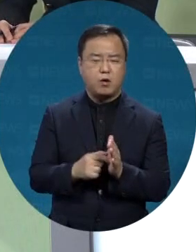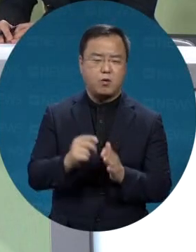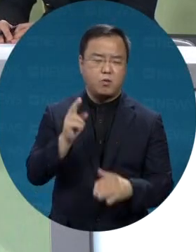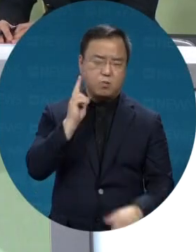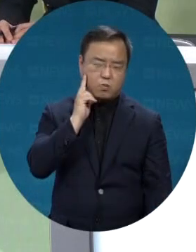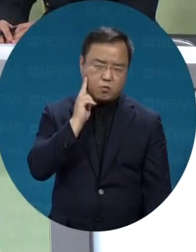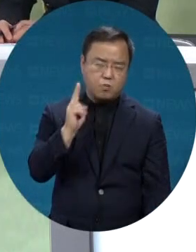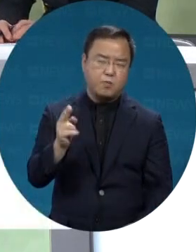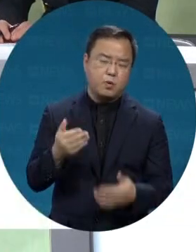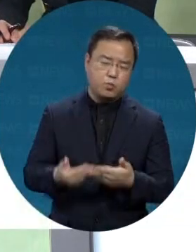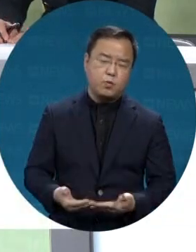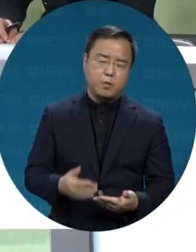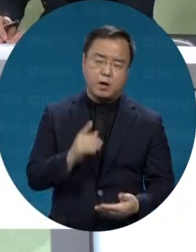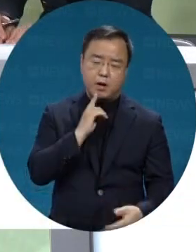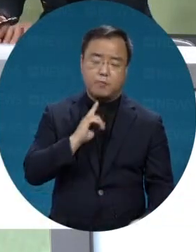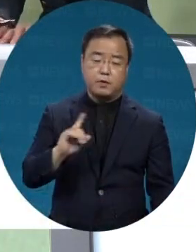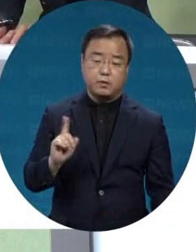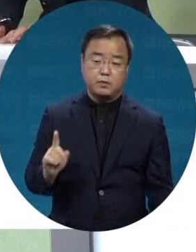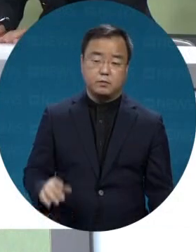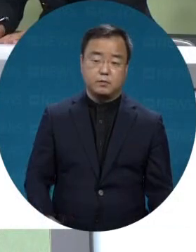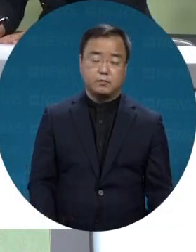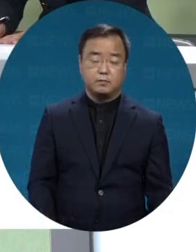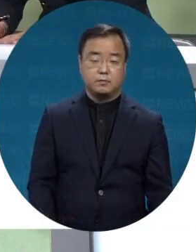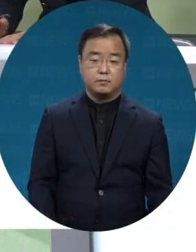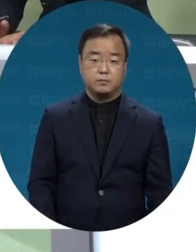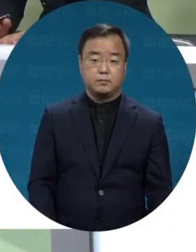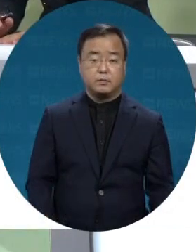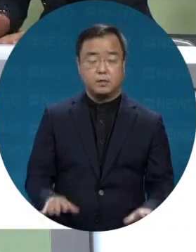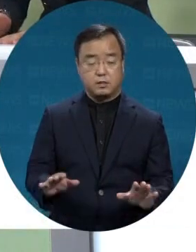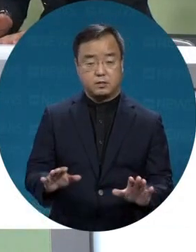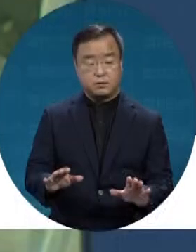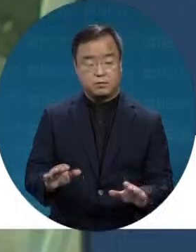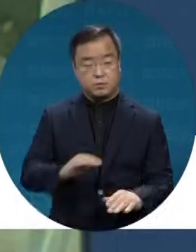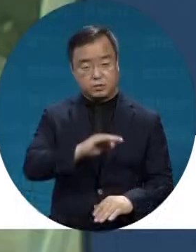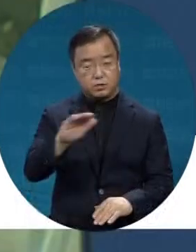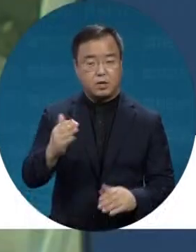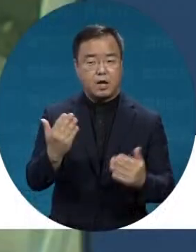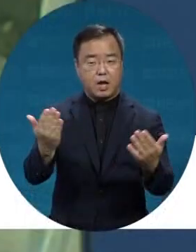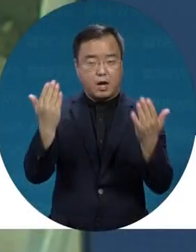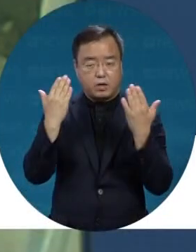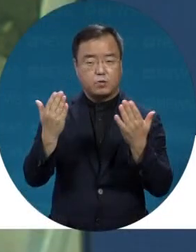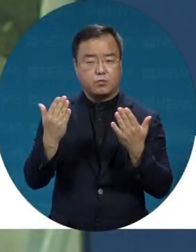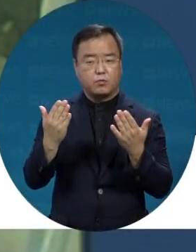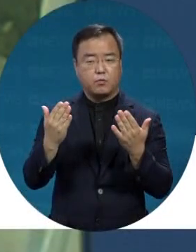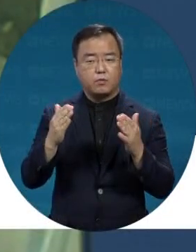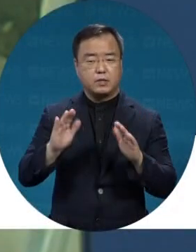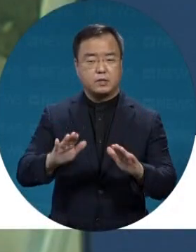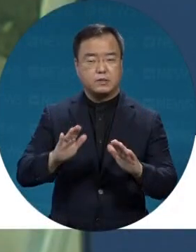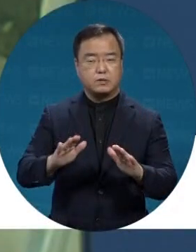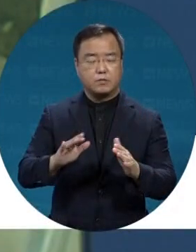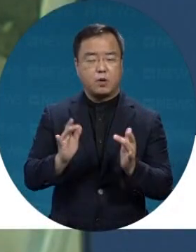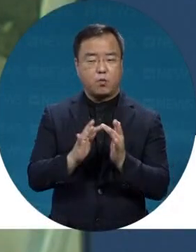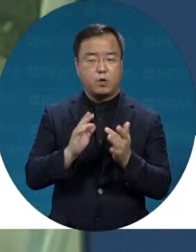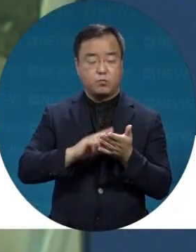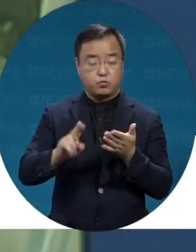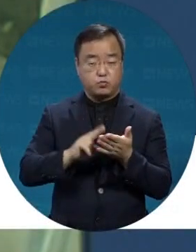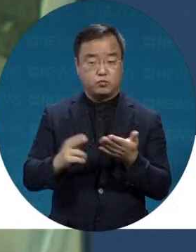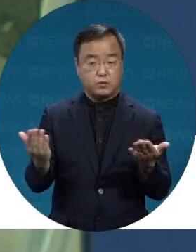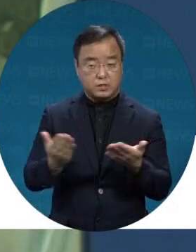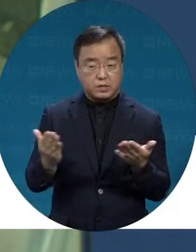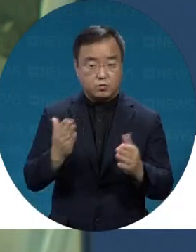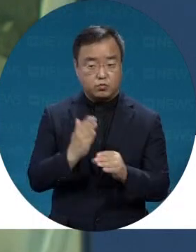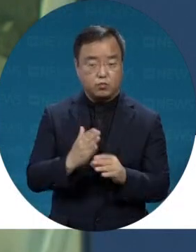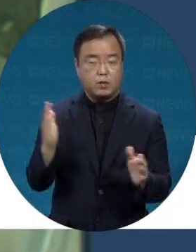합니다 교수님 어느 정도일까요네 그냥 일면에서 저희 학교에도이 지금 현업 웹툰 작가로 일하는